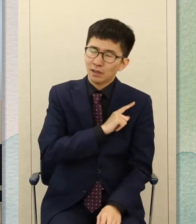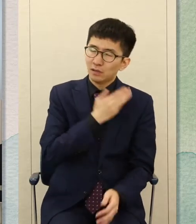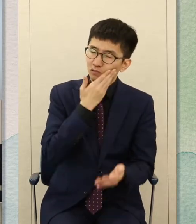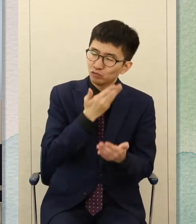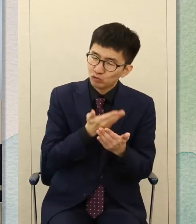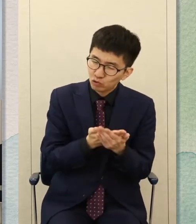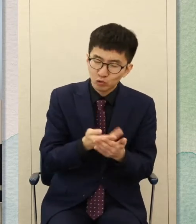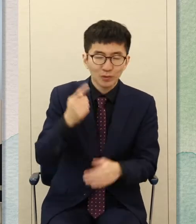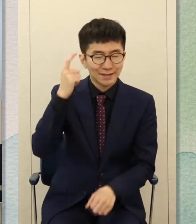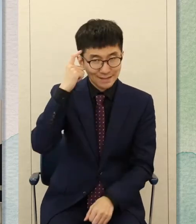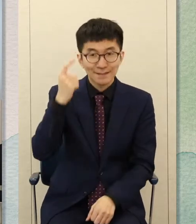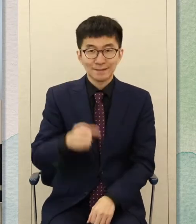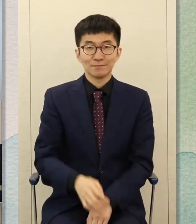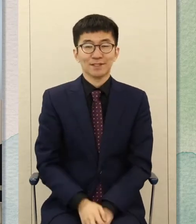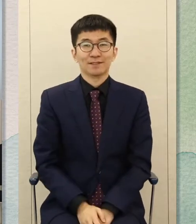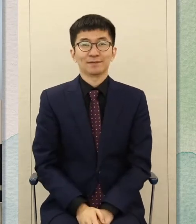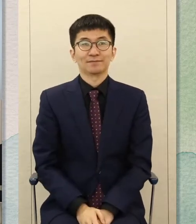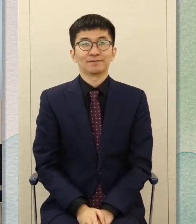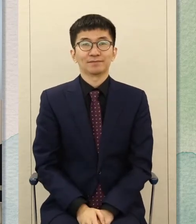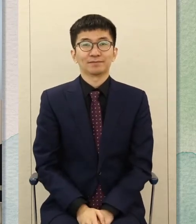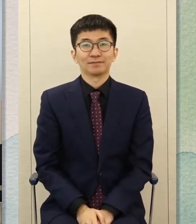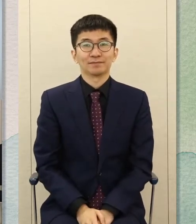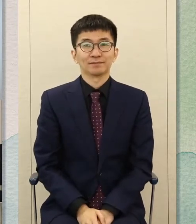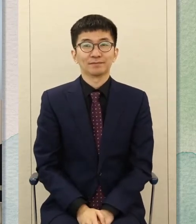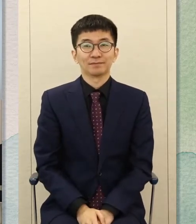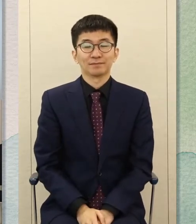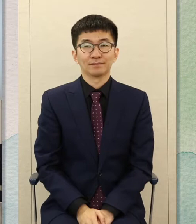만한 일이라고 저는 생각이 들었습니다.